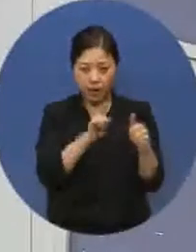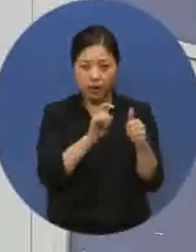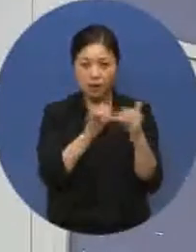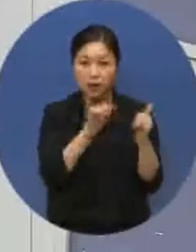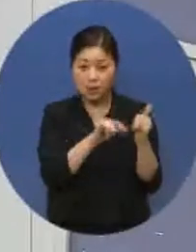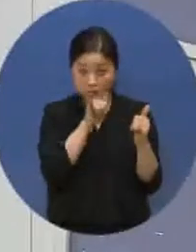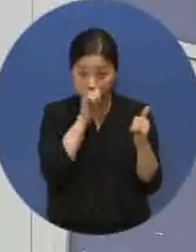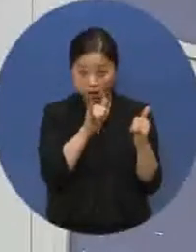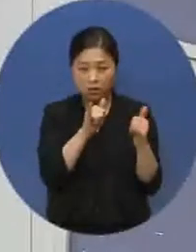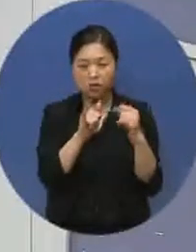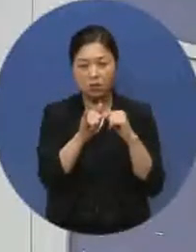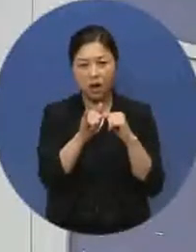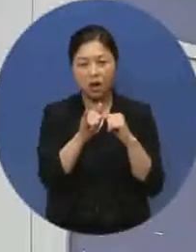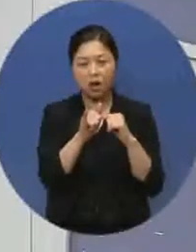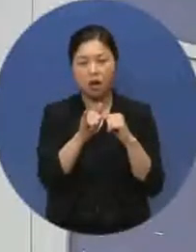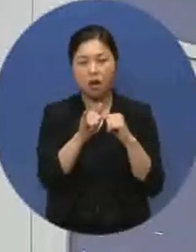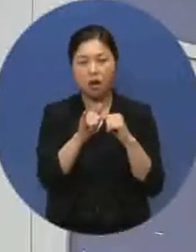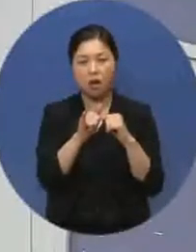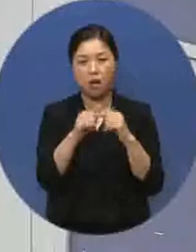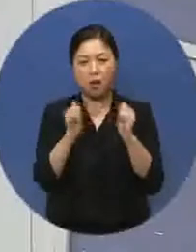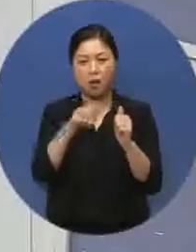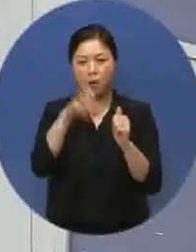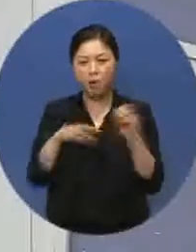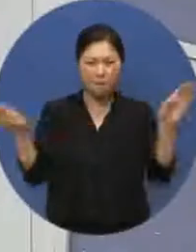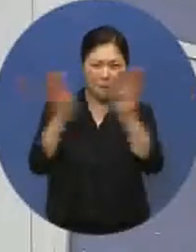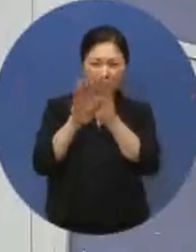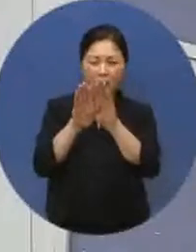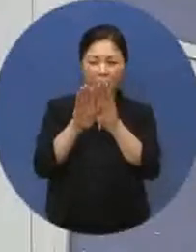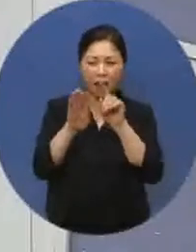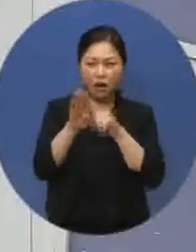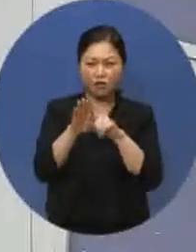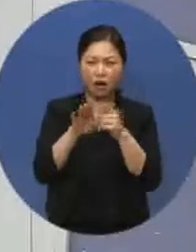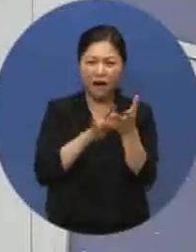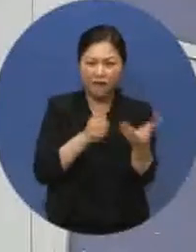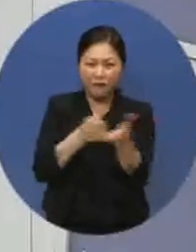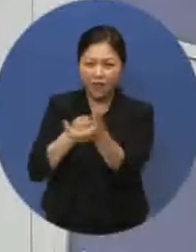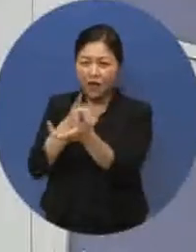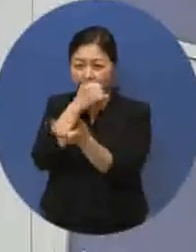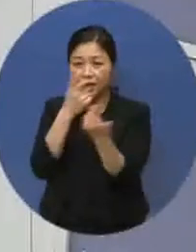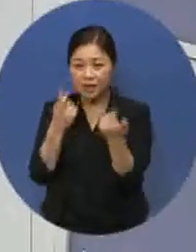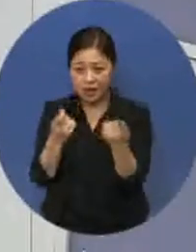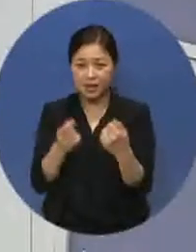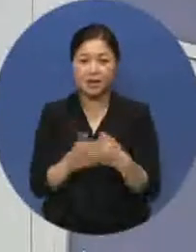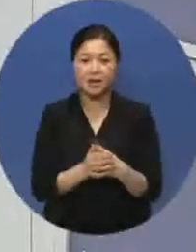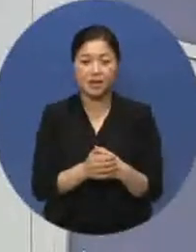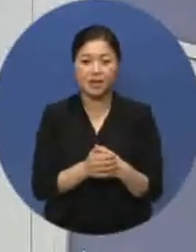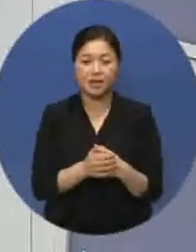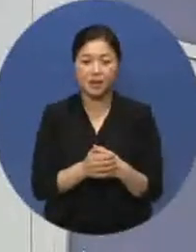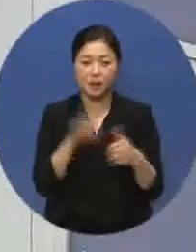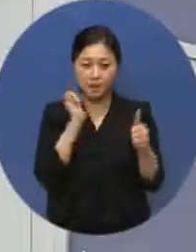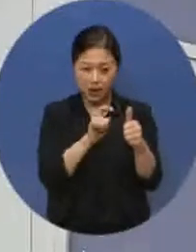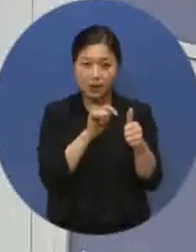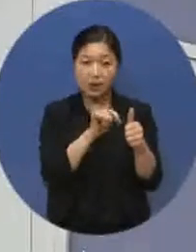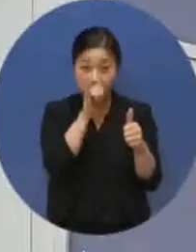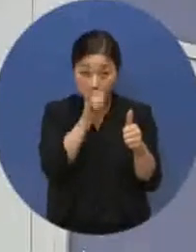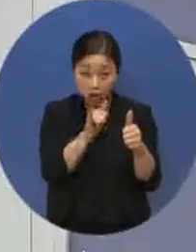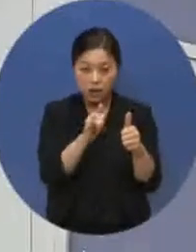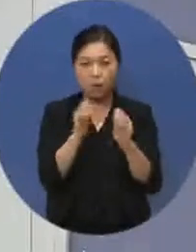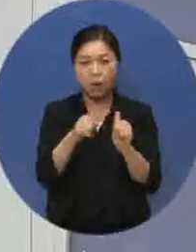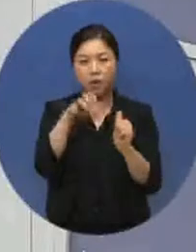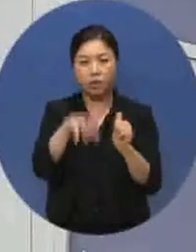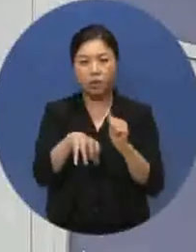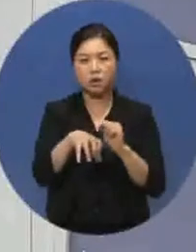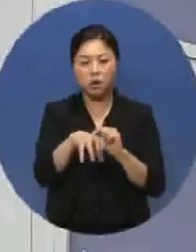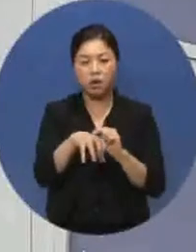가면 그날 법원을 봉쇄하고 소독을 하고 지금 그렇게 하고 있습니다. 그리고 확진자 발생했을 때는 법원에서